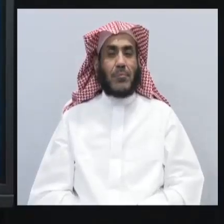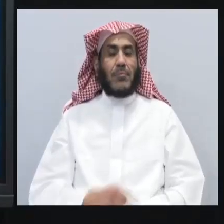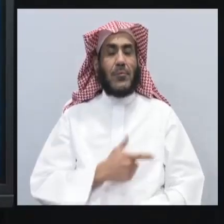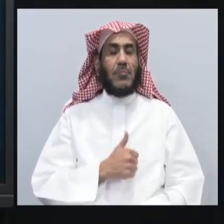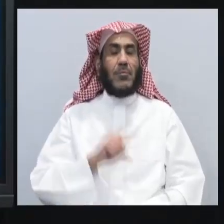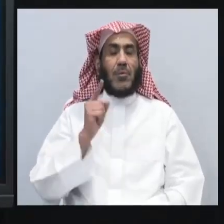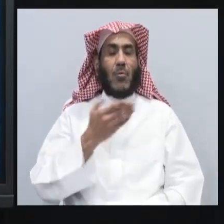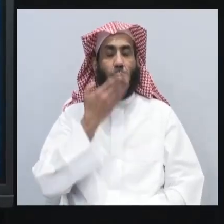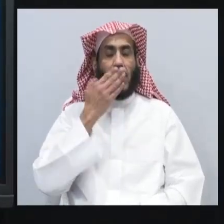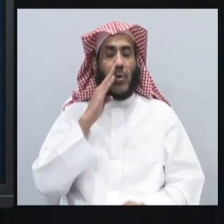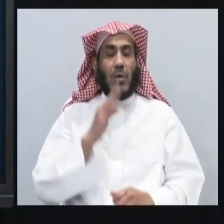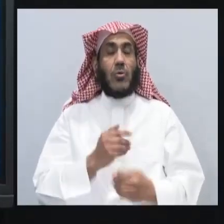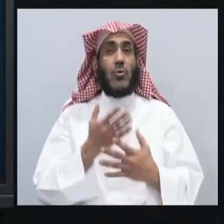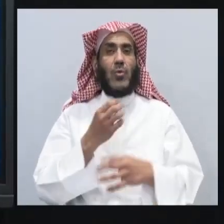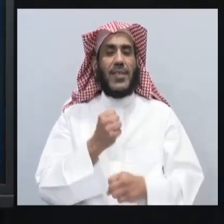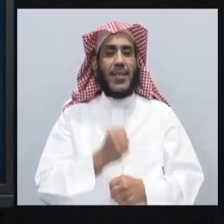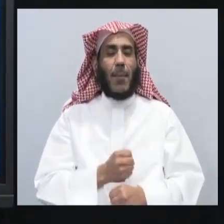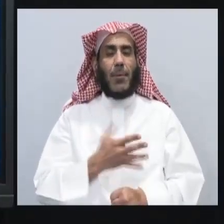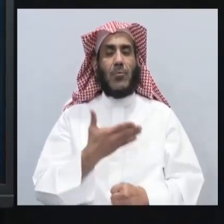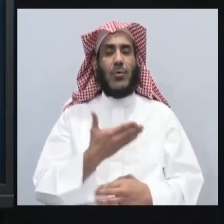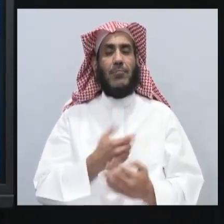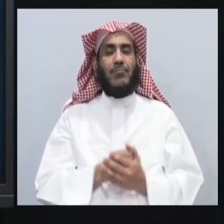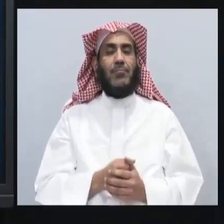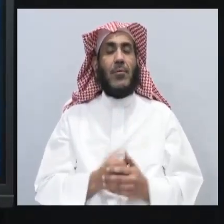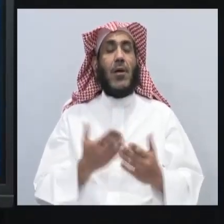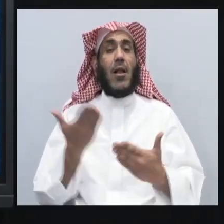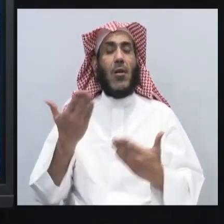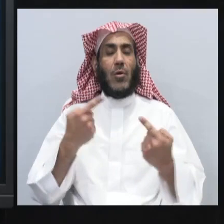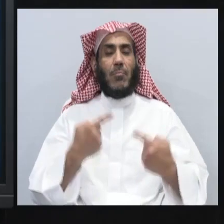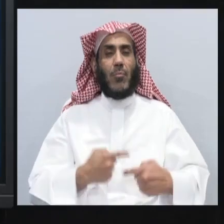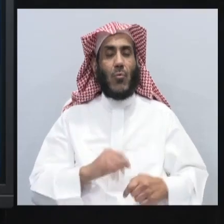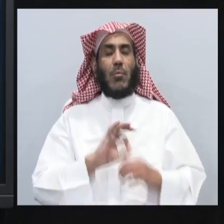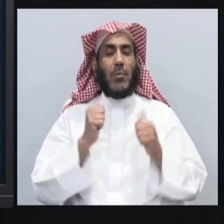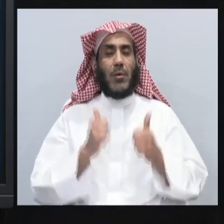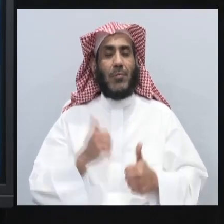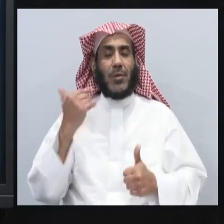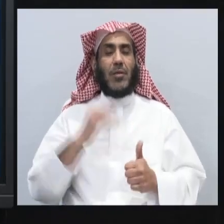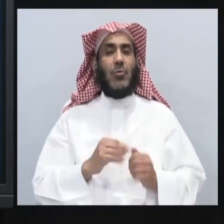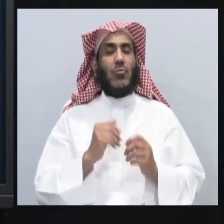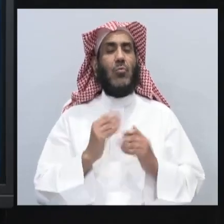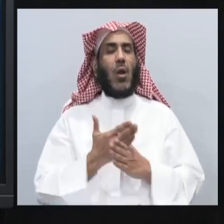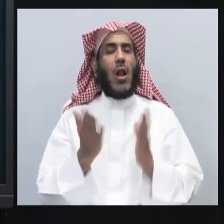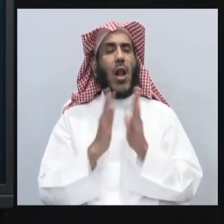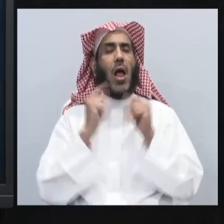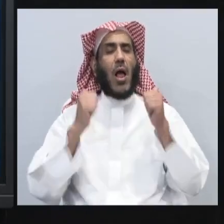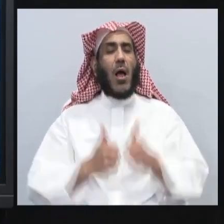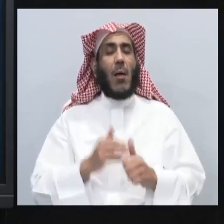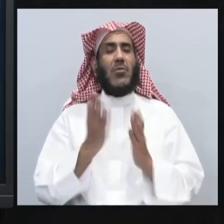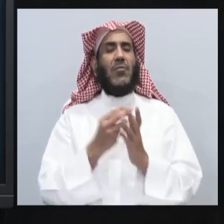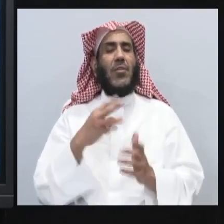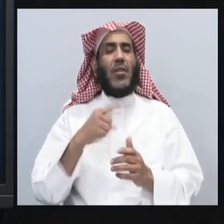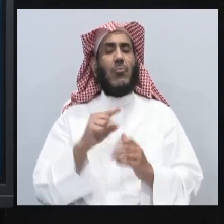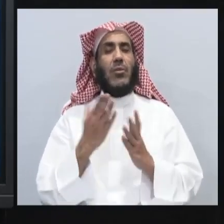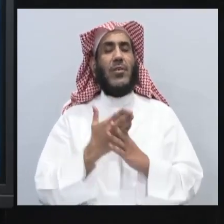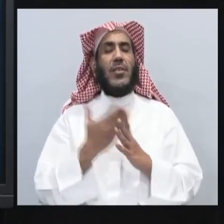بسم الله، الحمد لله، والصلاة والسلام على رسول الله. أهلا وسهلا بكم أبنائي وبناتي طلاب الصف الثالث متوسط الفصل